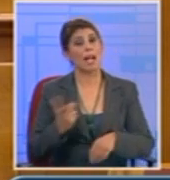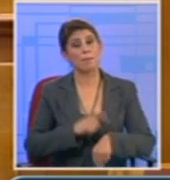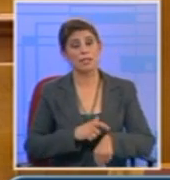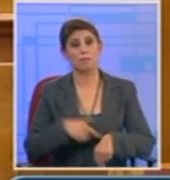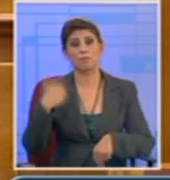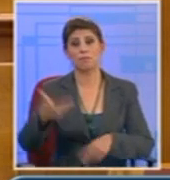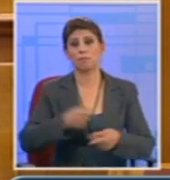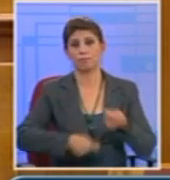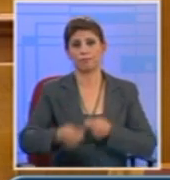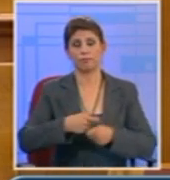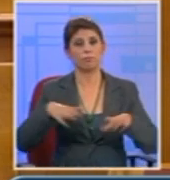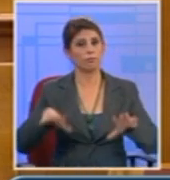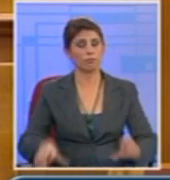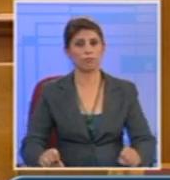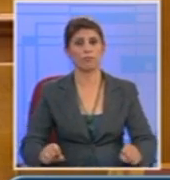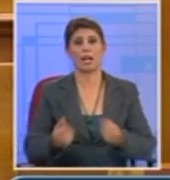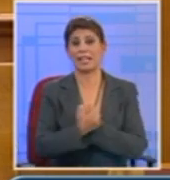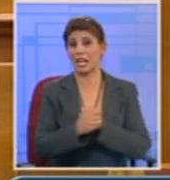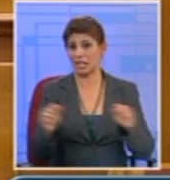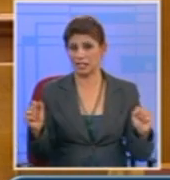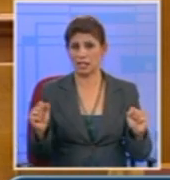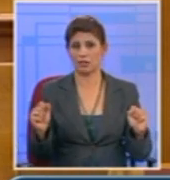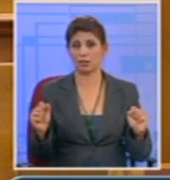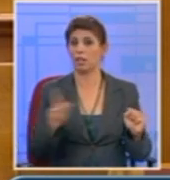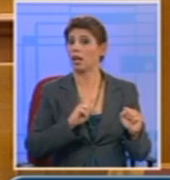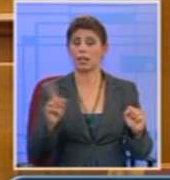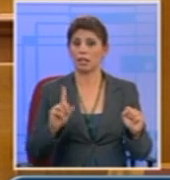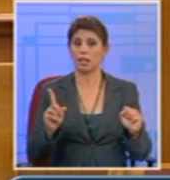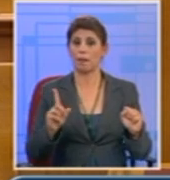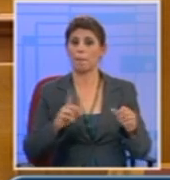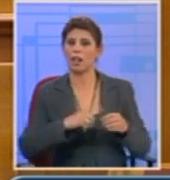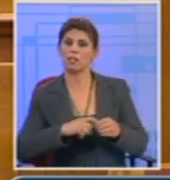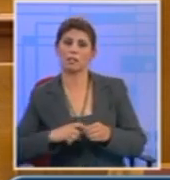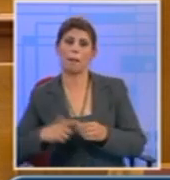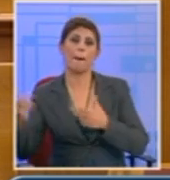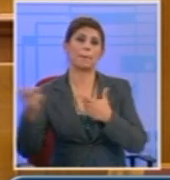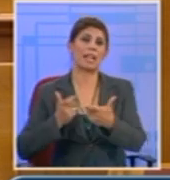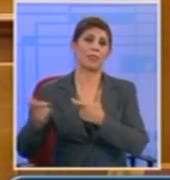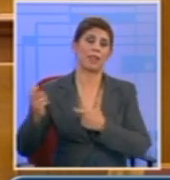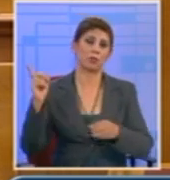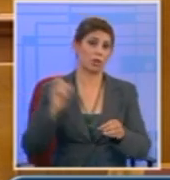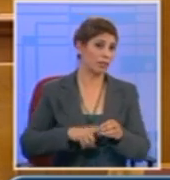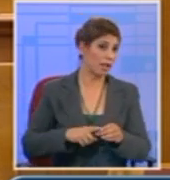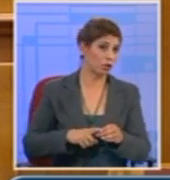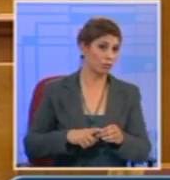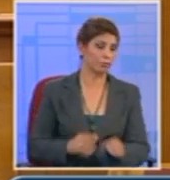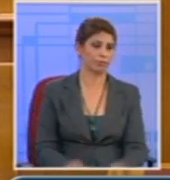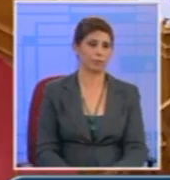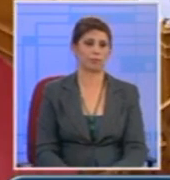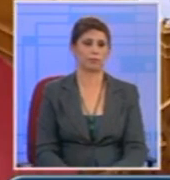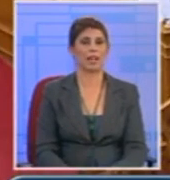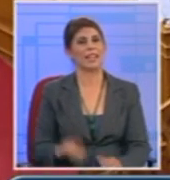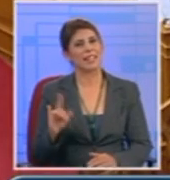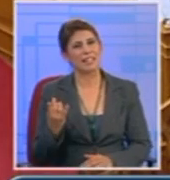αγορές και να ξαναγίνει κυρίαρχη και ανεξάρτητη και να μην είναι εξαρτημένη από τα δάνεια των εταίρων της ήτανε